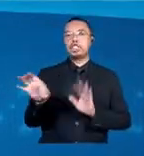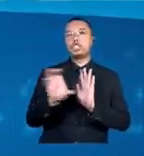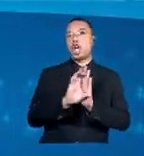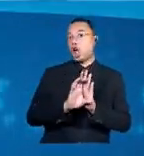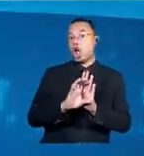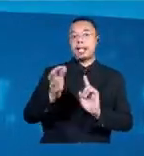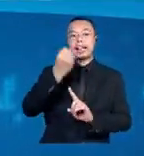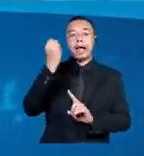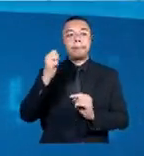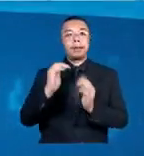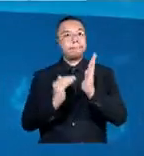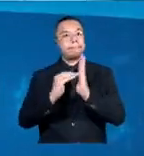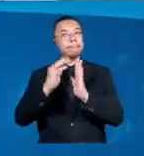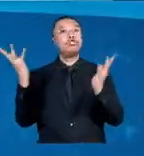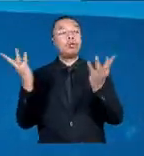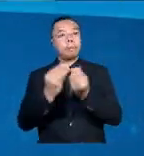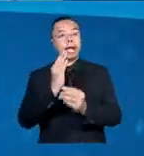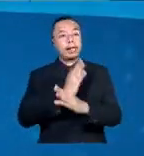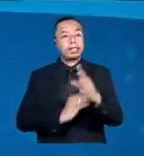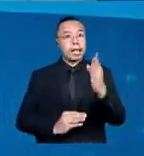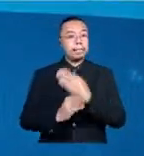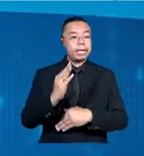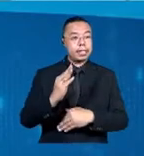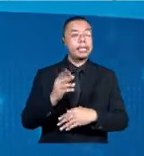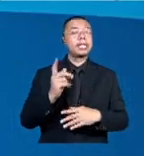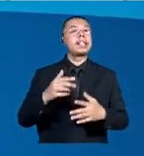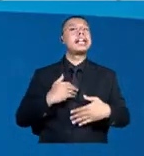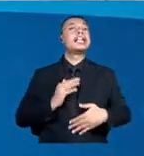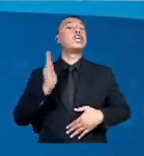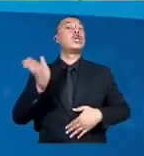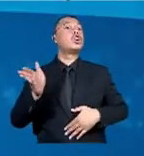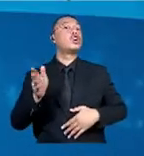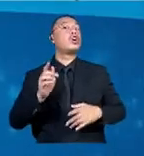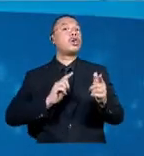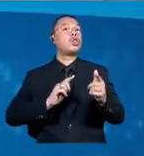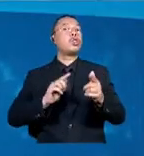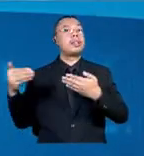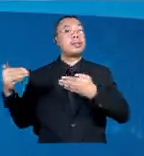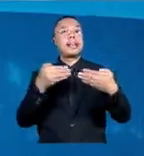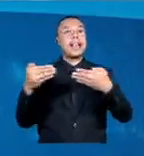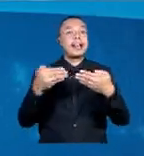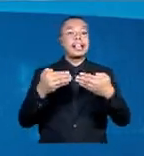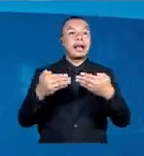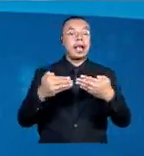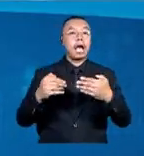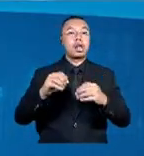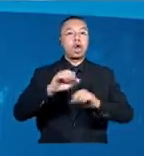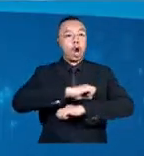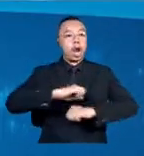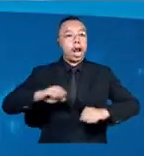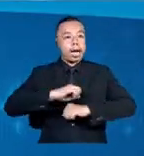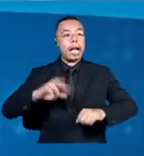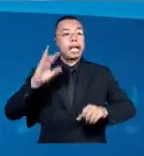seperti tercapainya peningkatan jumlah penyandang disabilitas yang mengikuti kompetisi olahraga dan juga